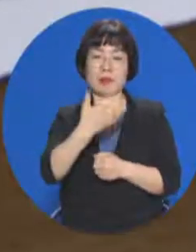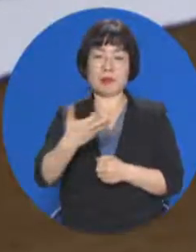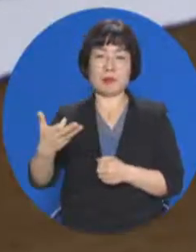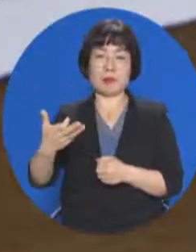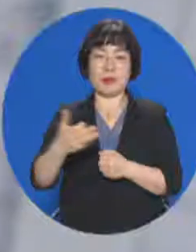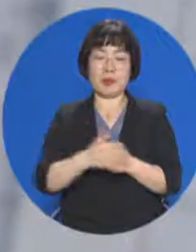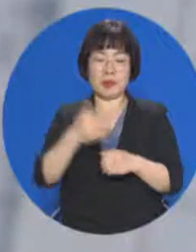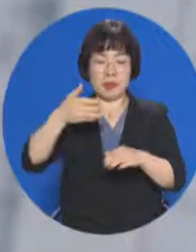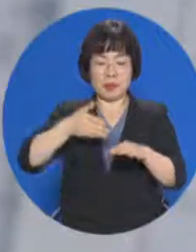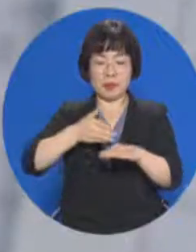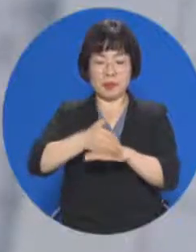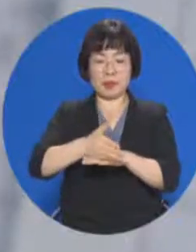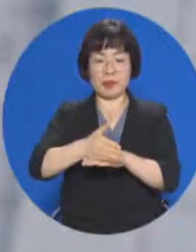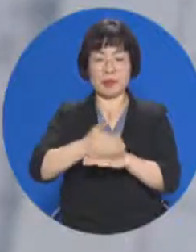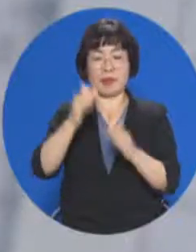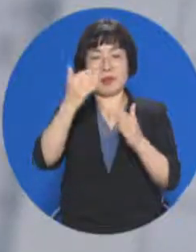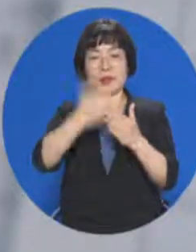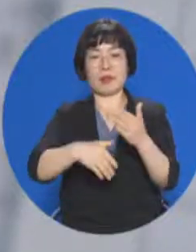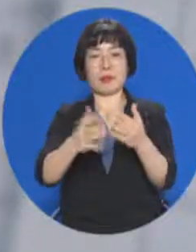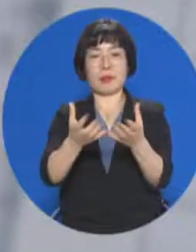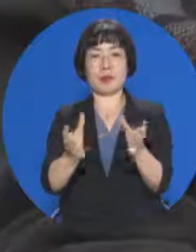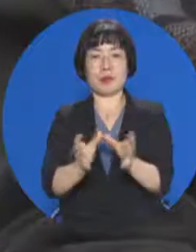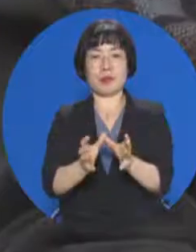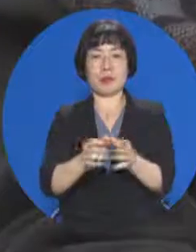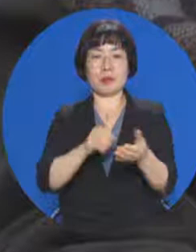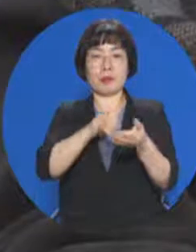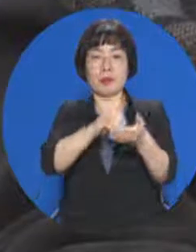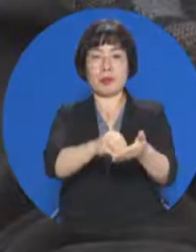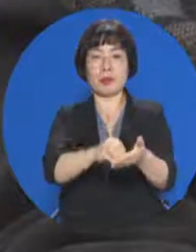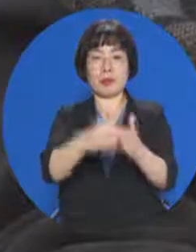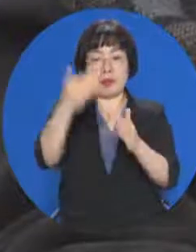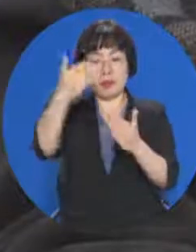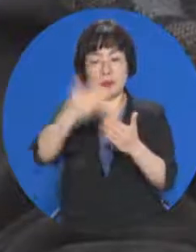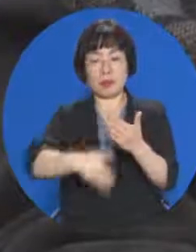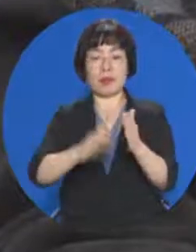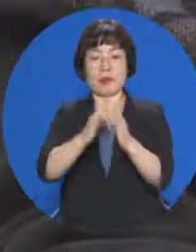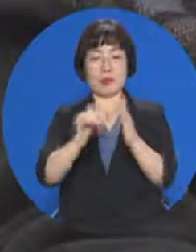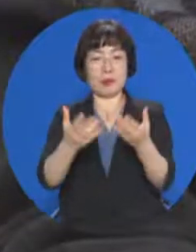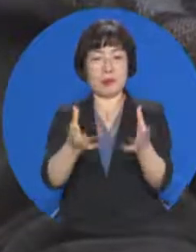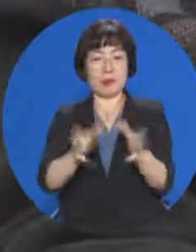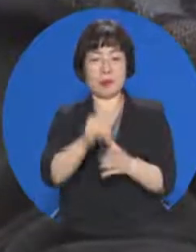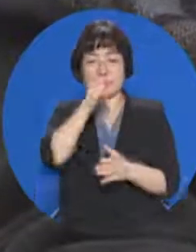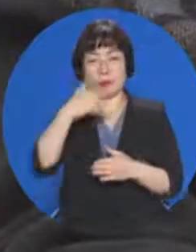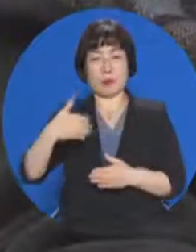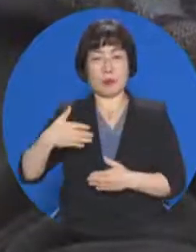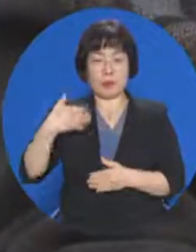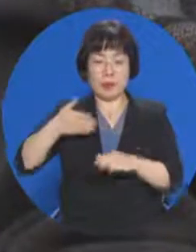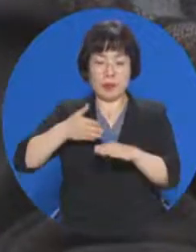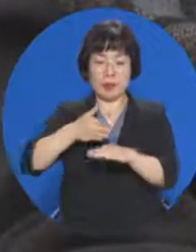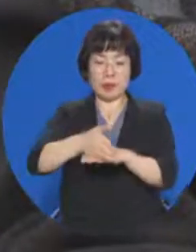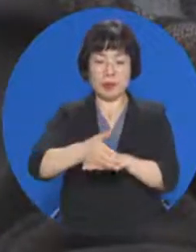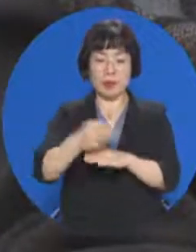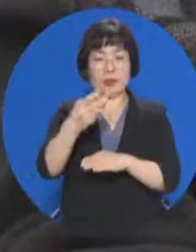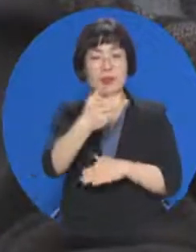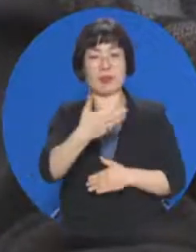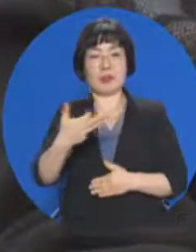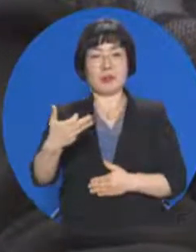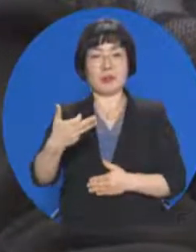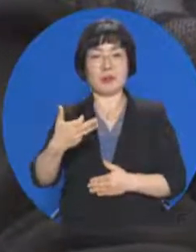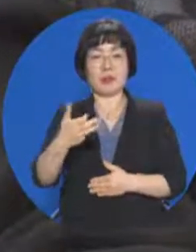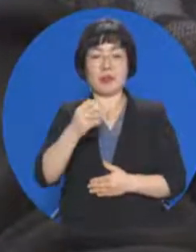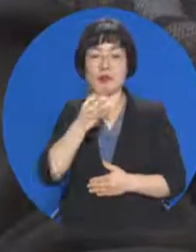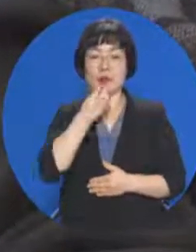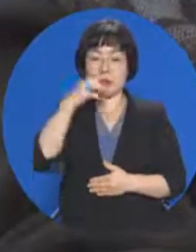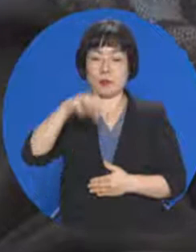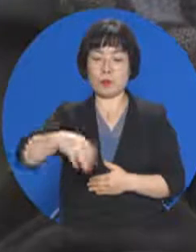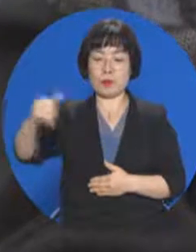2018년 뒤늦게 유족회에 가입했습니다. 유족회에 있는 걸 몰랐어. 모르고 이제 늦게서 2018년에